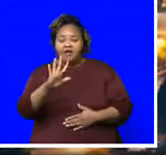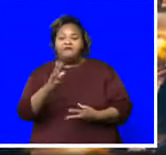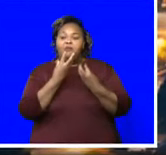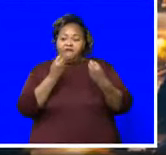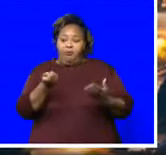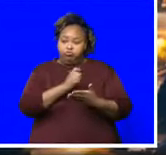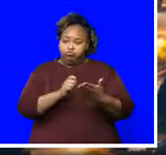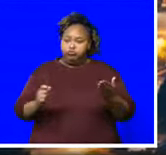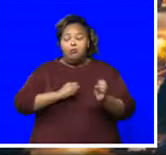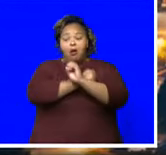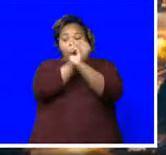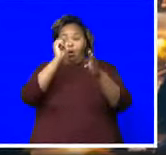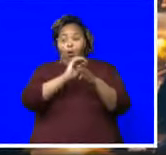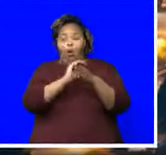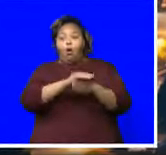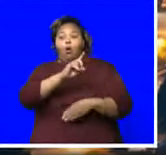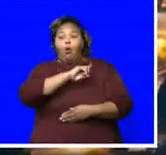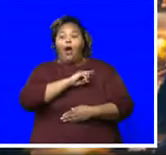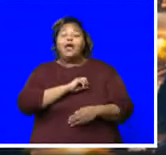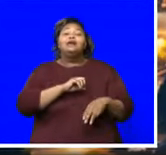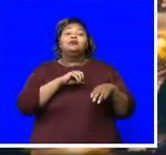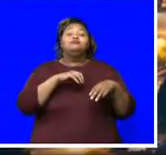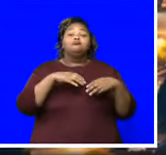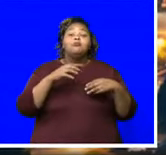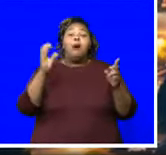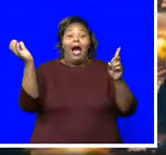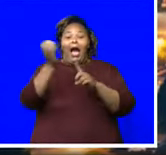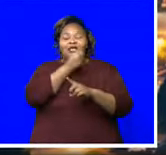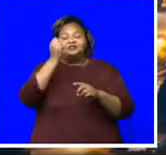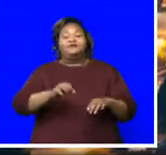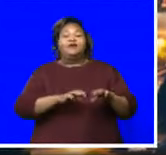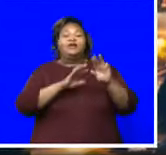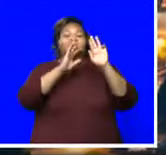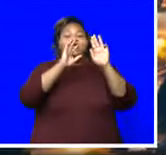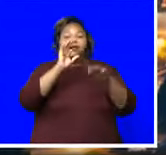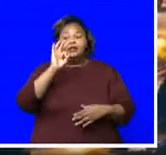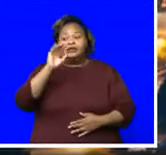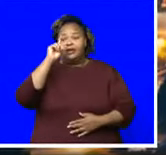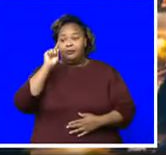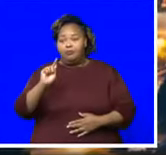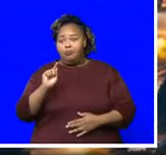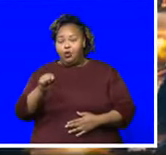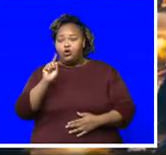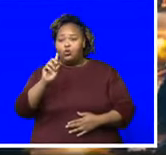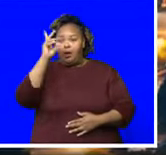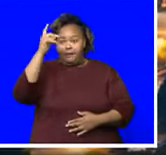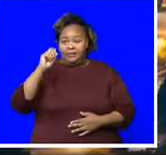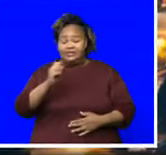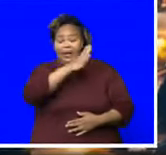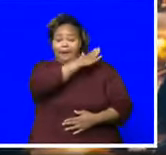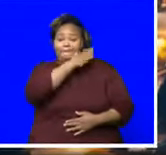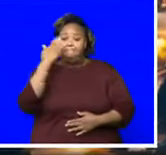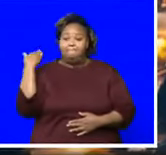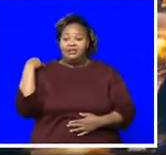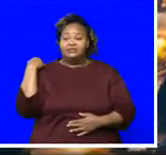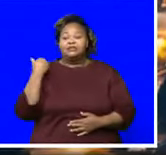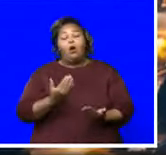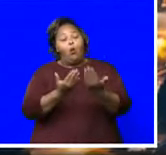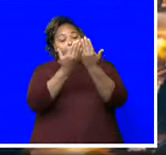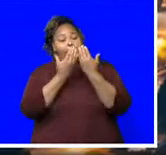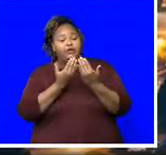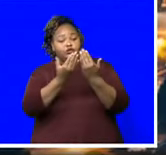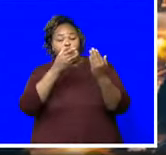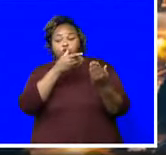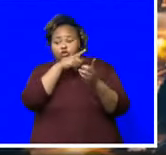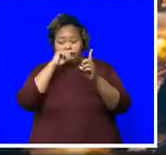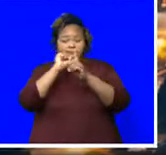lizinga lekuphasa lime ku 93.1% lo ke kuvetwe induna yemfundo Lady Howard ngesikhathi yethula yona imiphumela elibanga le